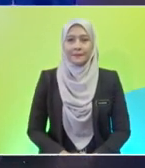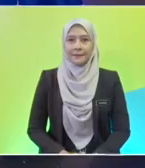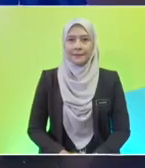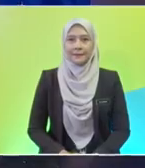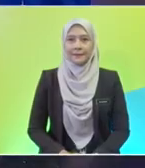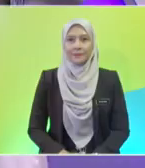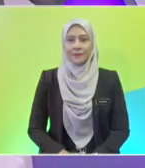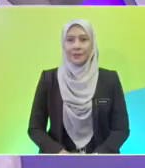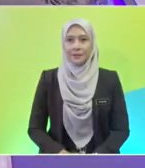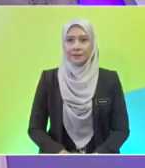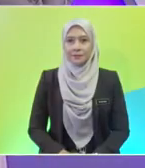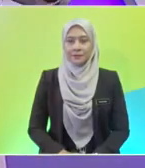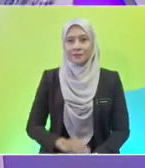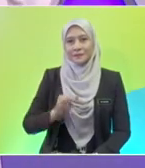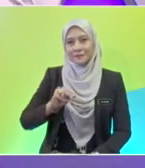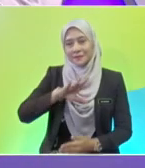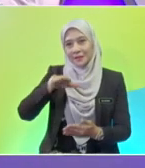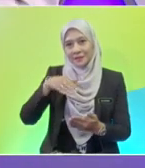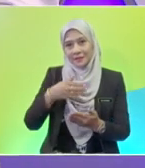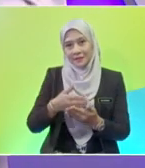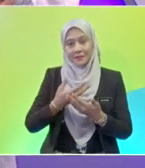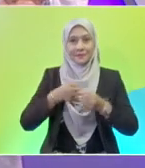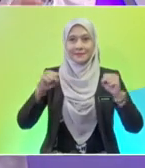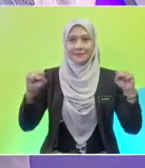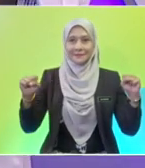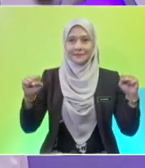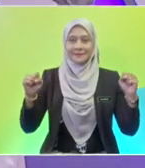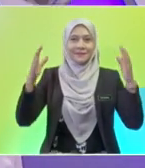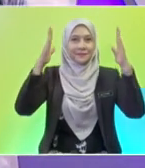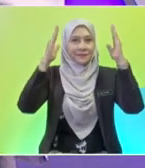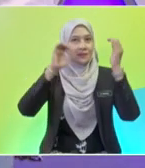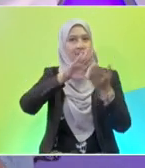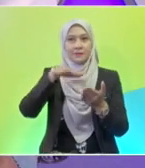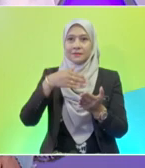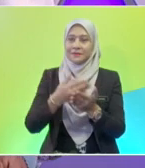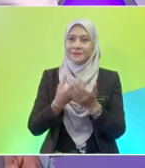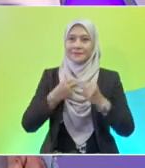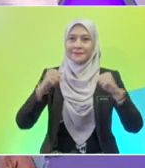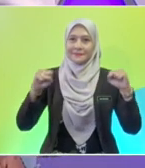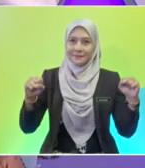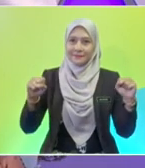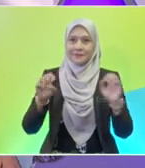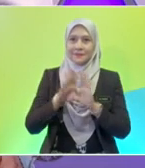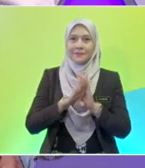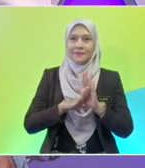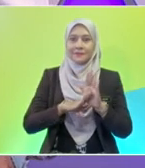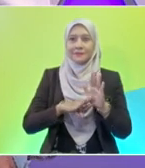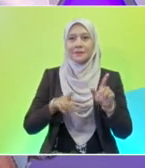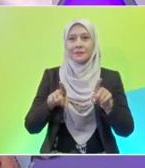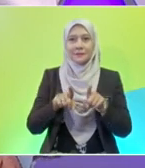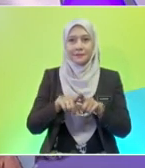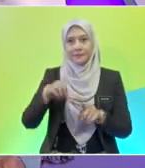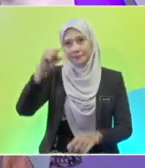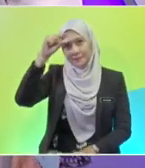terima kasih Irfan murid-murid semua sudah bersedia berharap semua sudah bersedia bersama Abah Irfan dan Cik Gus Arin